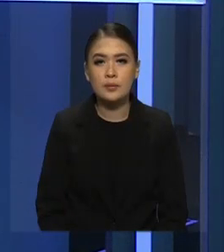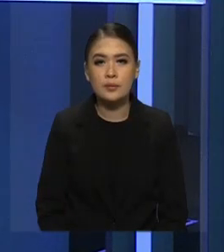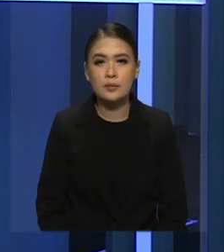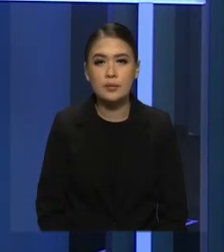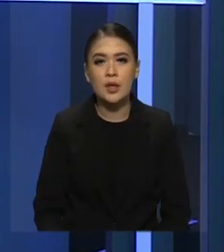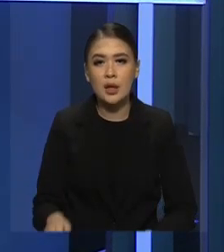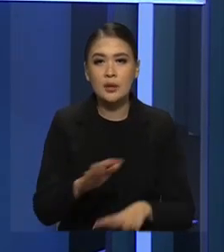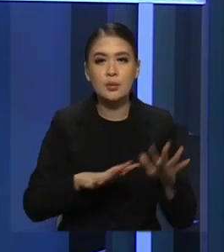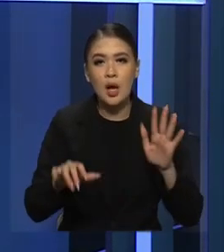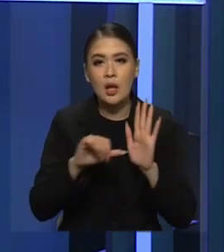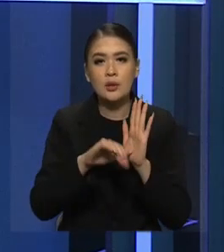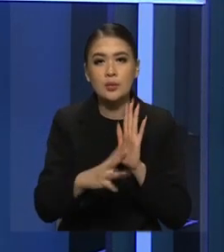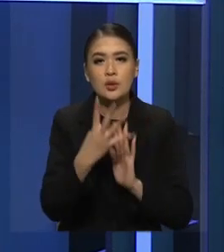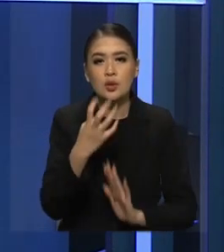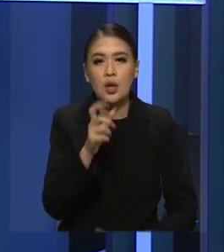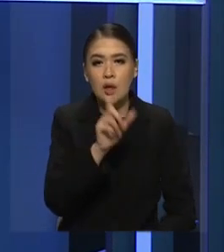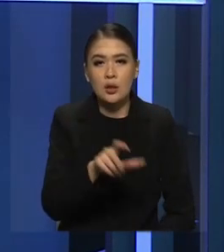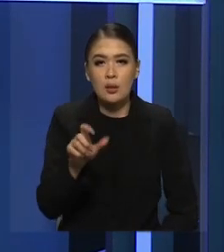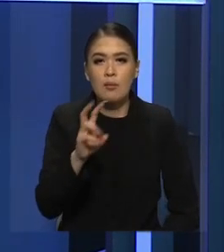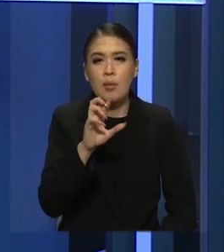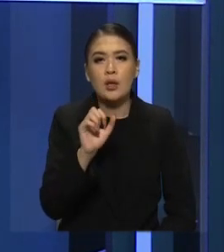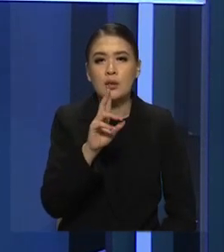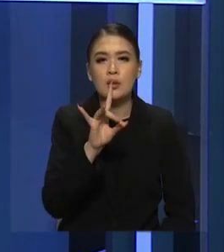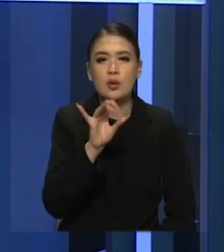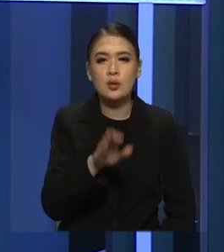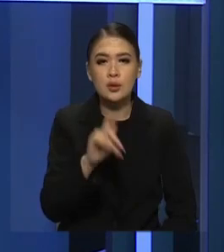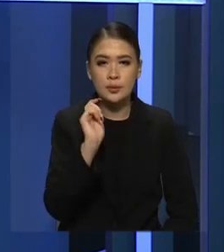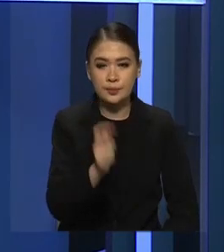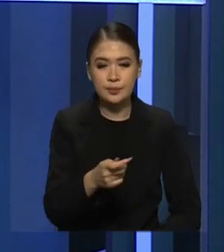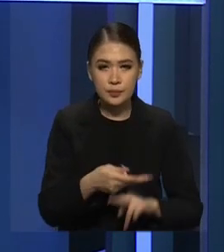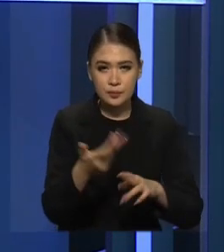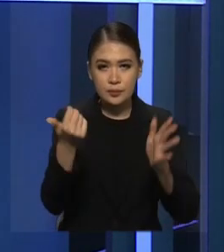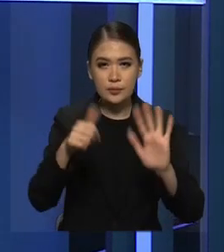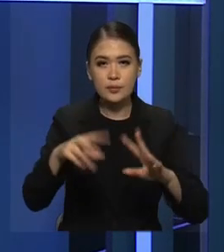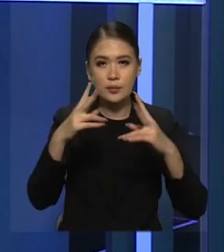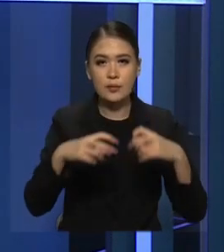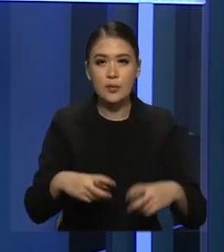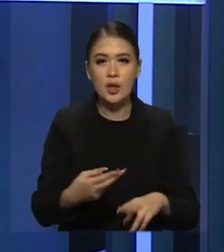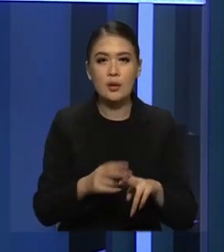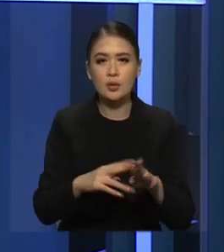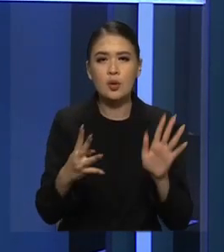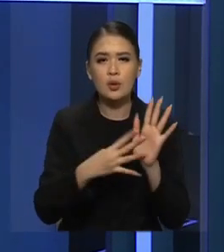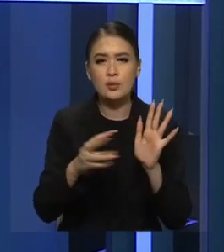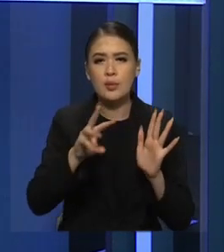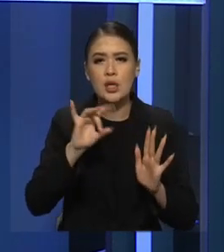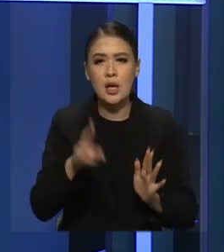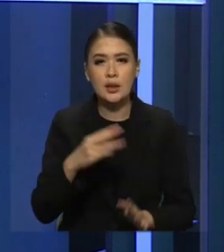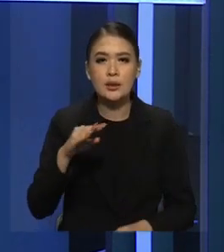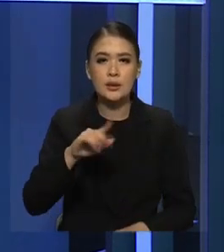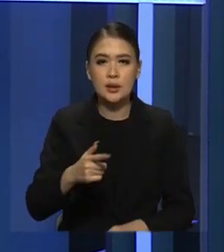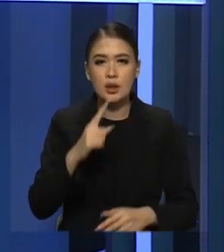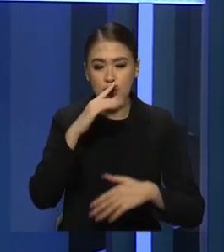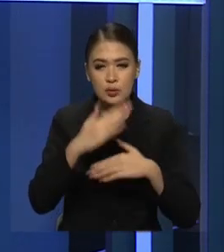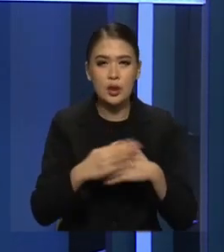Елімізде 6400 азамат банкрот деп танылды. 6 ай бойы жасалған сараптама нәтижесінде борышкерлердің 9 миллиард теңгеге